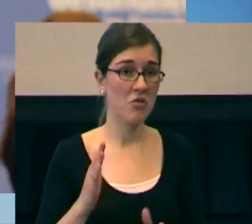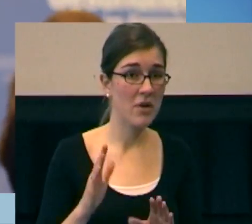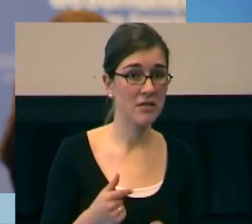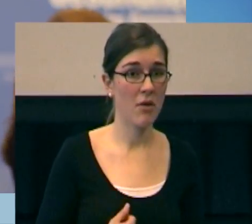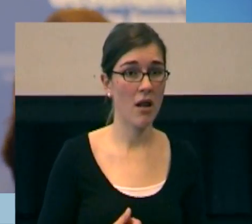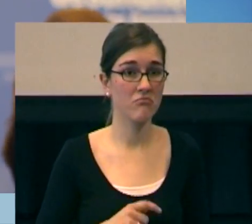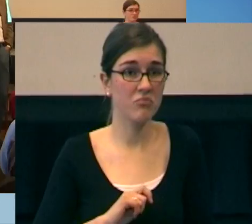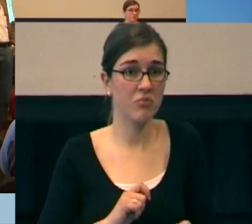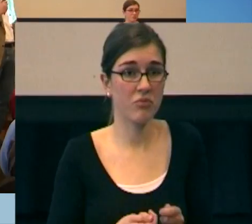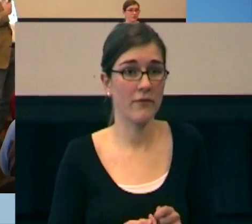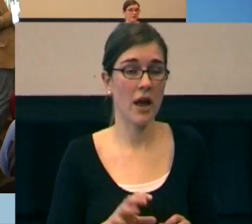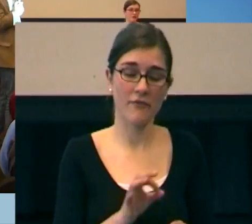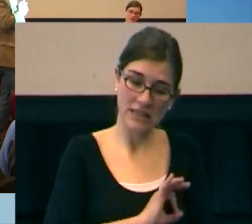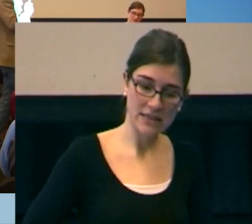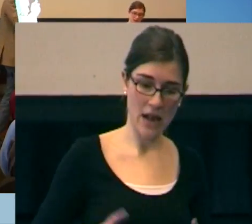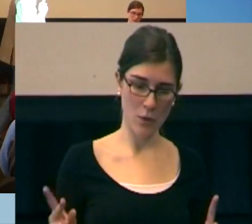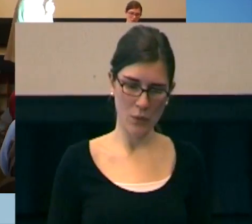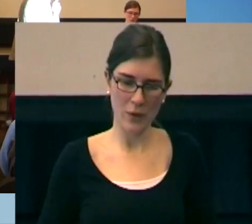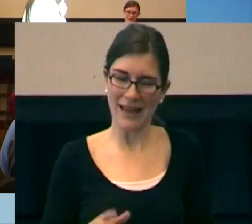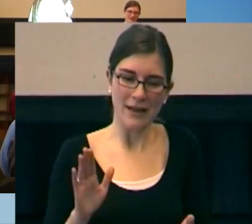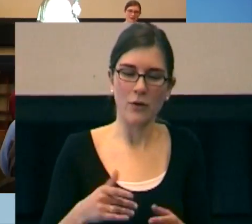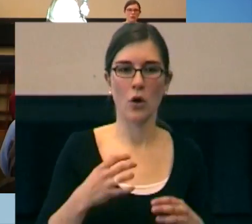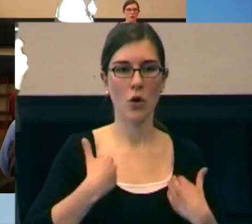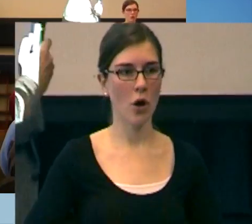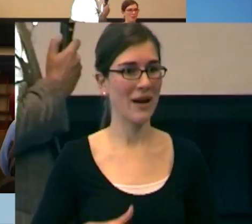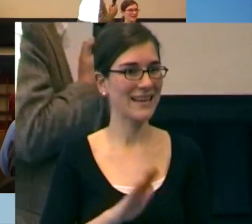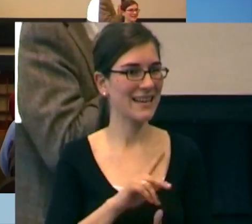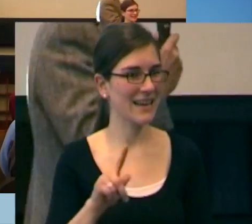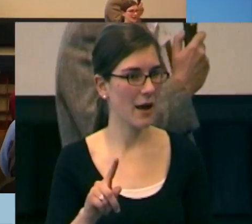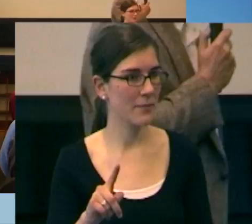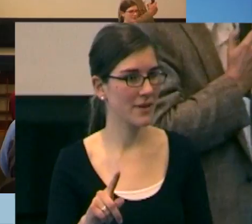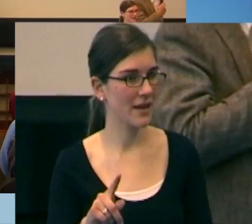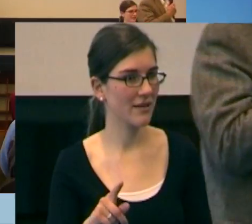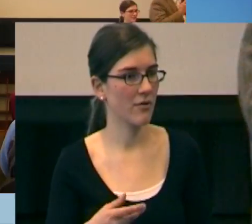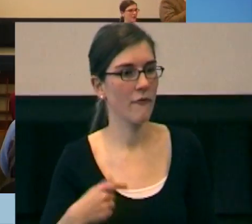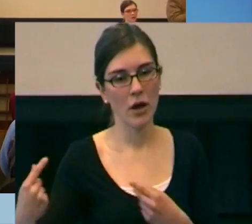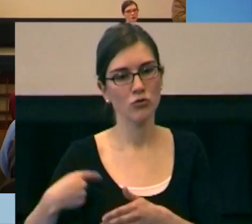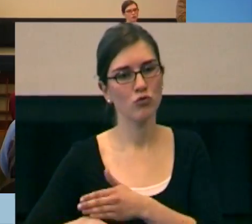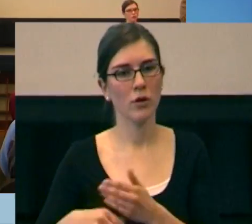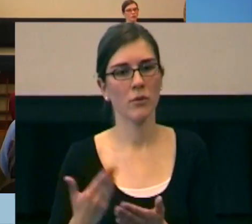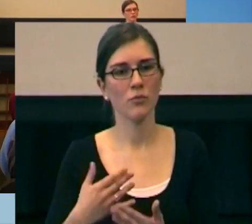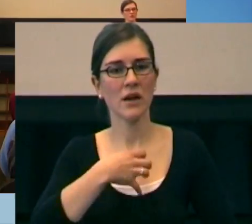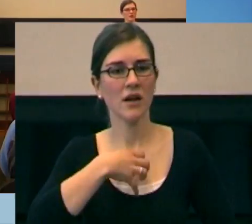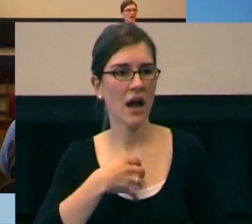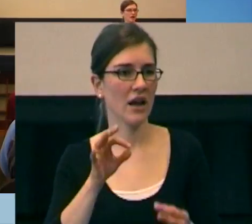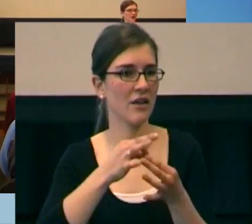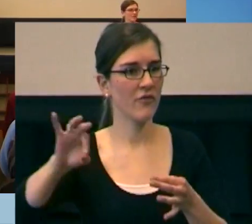also dann, wenn Webe besonders wächst, mag auch an anderen Dingen liegen, wir wissen es schlicht und einfach nicht immer.